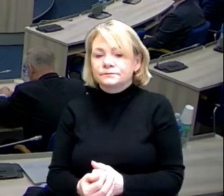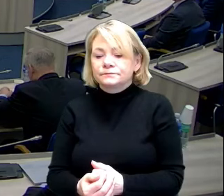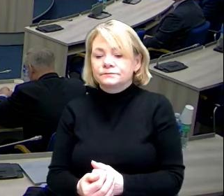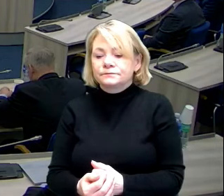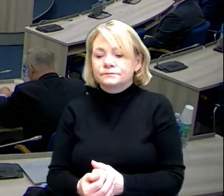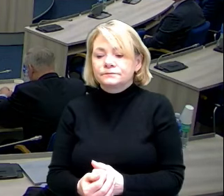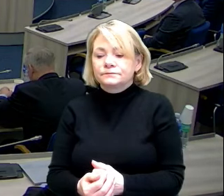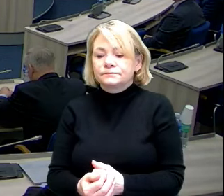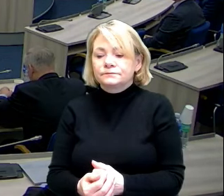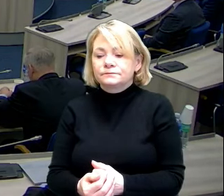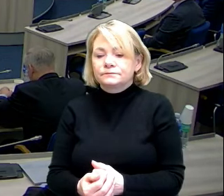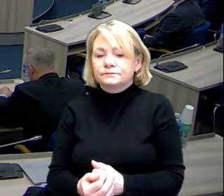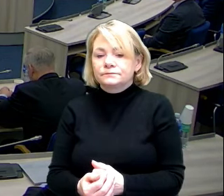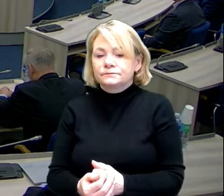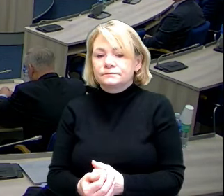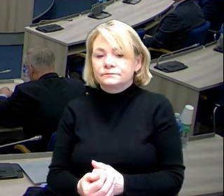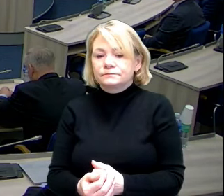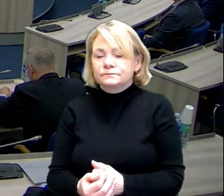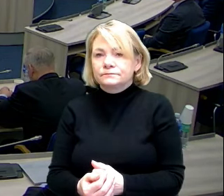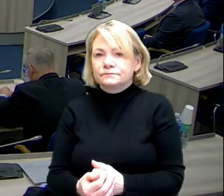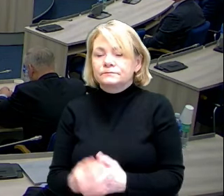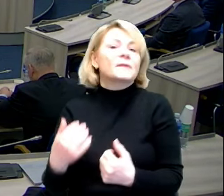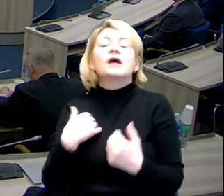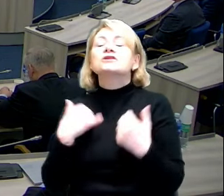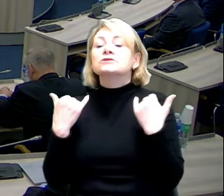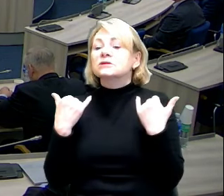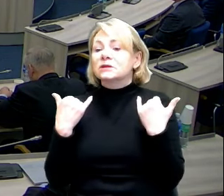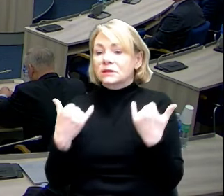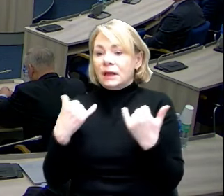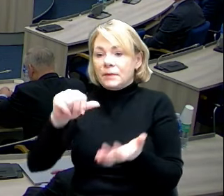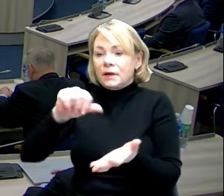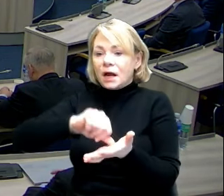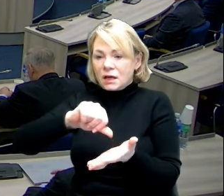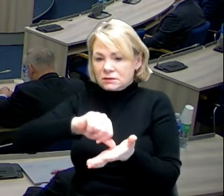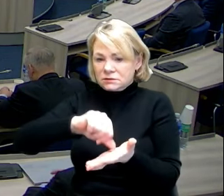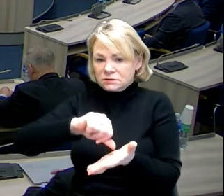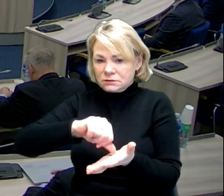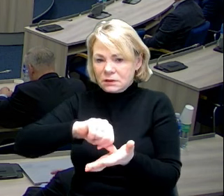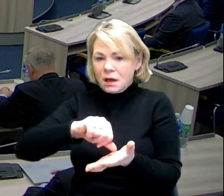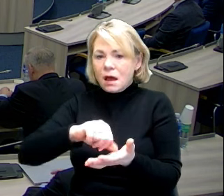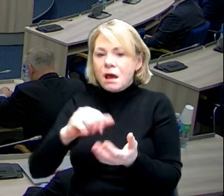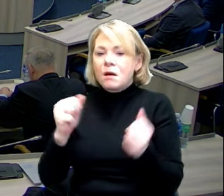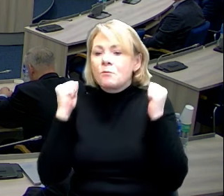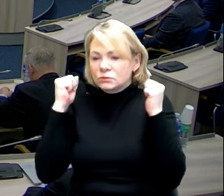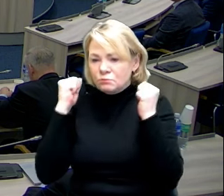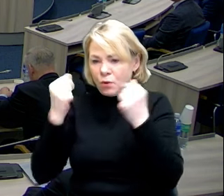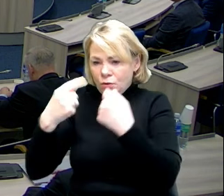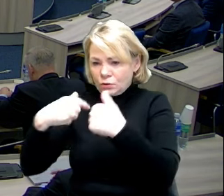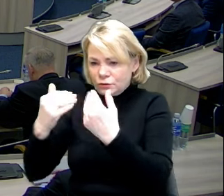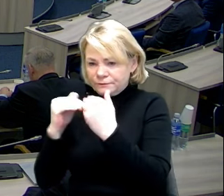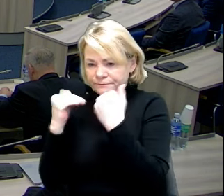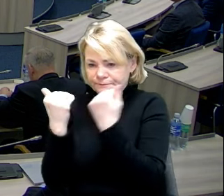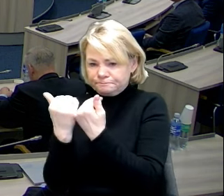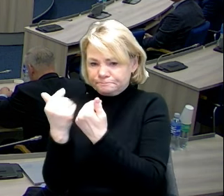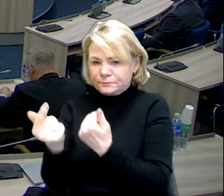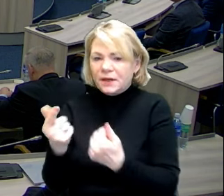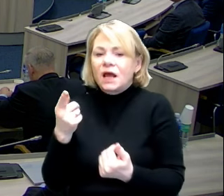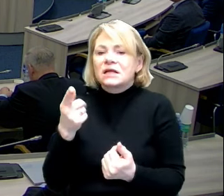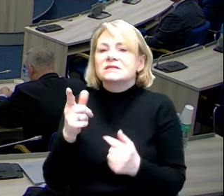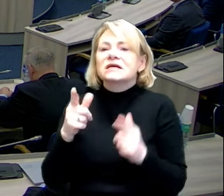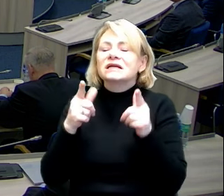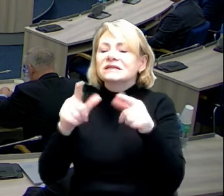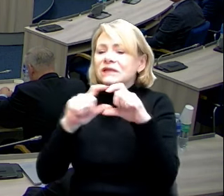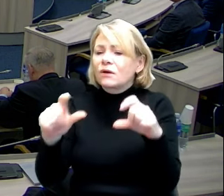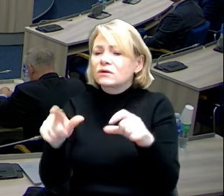e turiu dabar atstovauti klaipėdos krašto vandens sporto asoaciją nes įstaigos vadovas